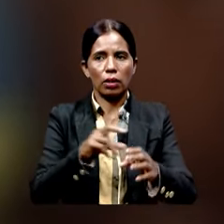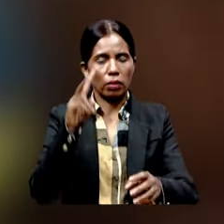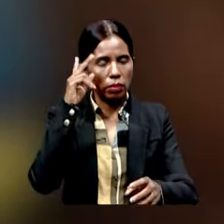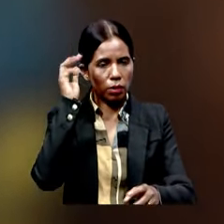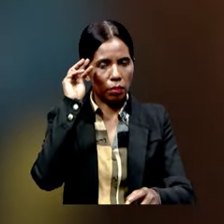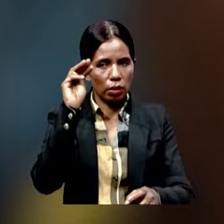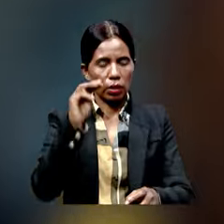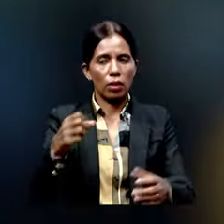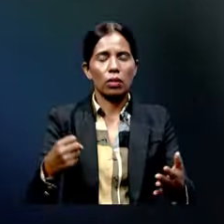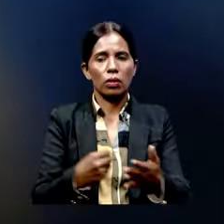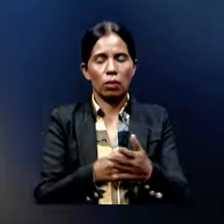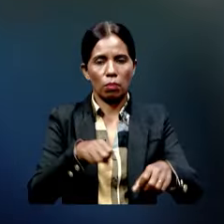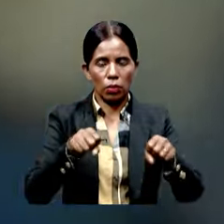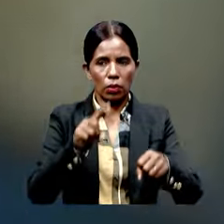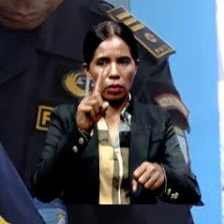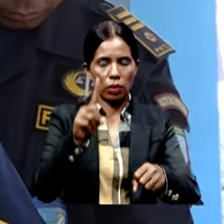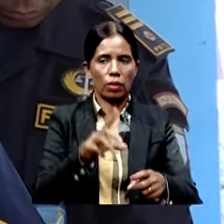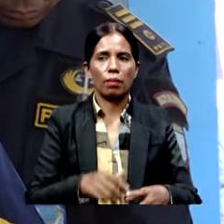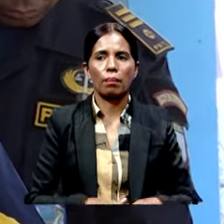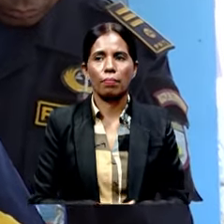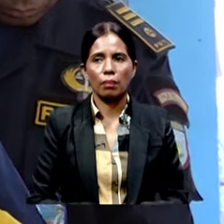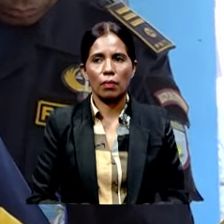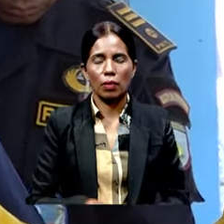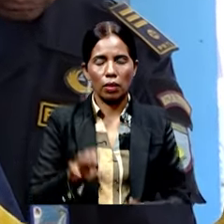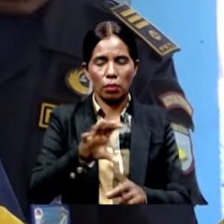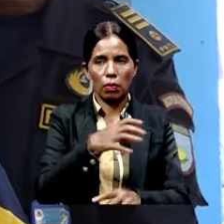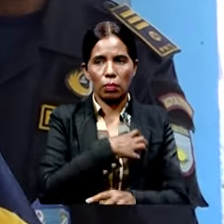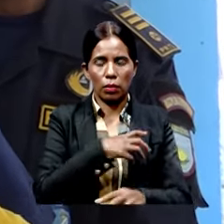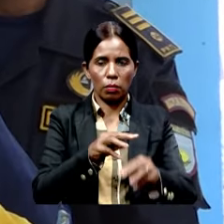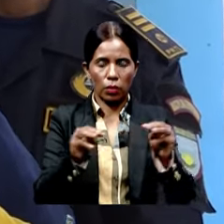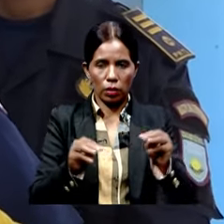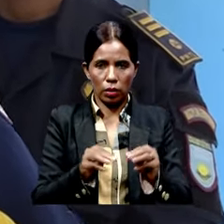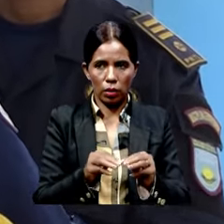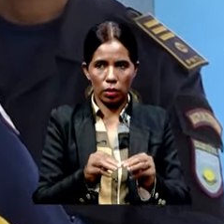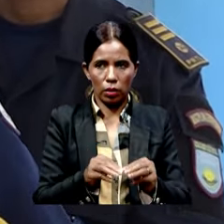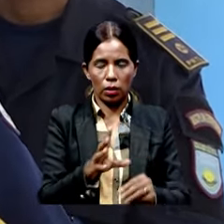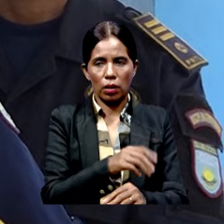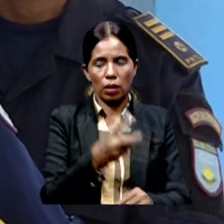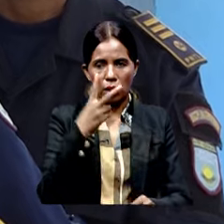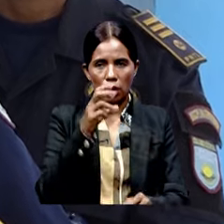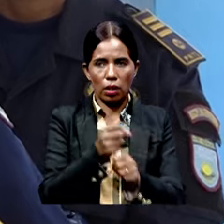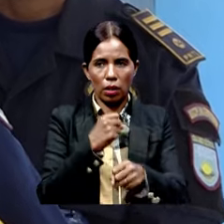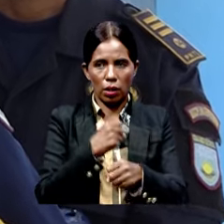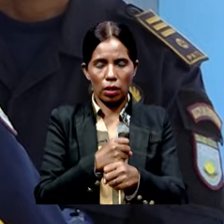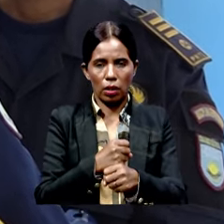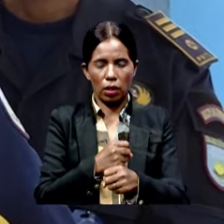soque motorizada ida e a área Porto de Ili. Comando Município de Ili, operações neve makahalau e a